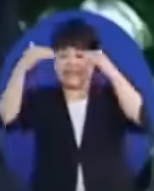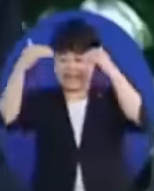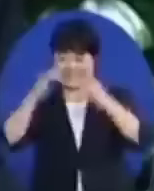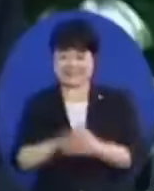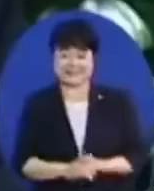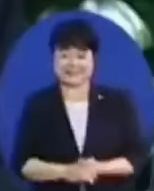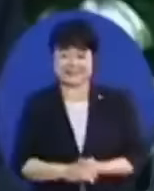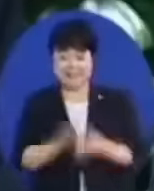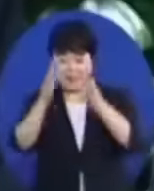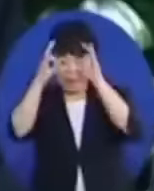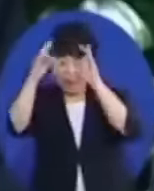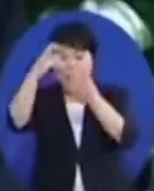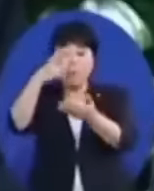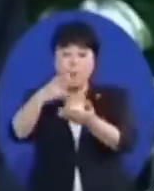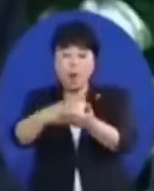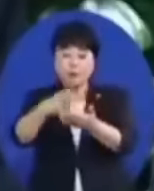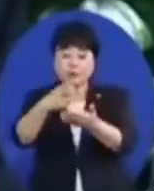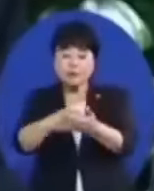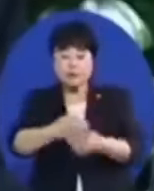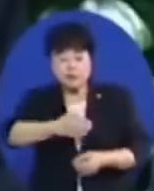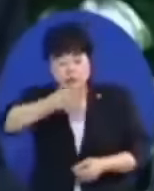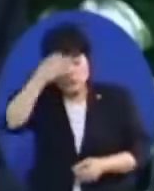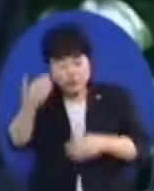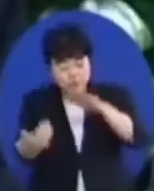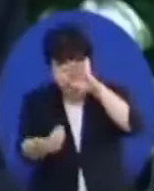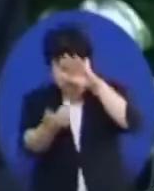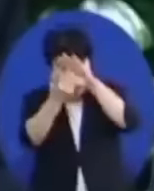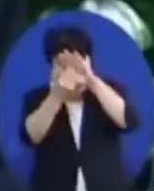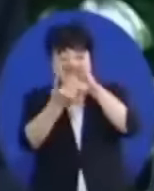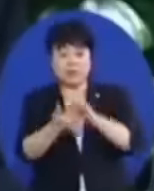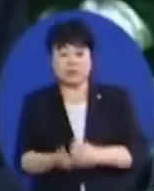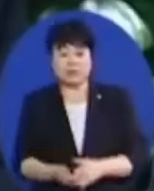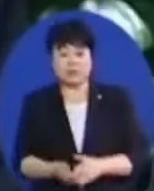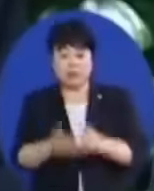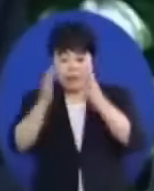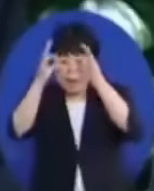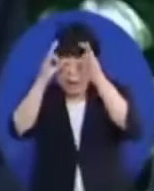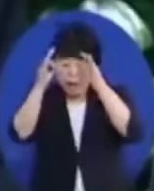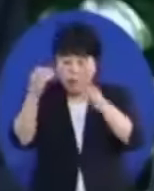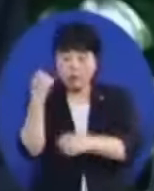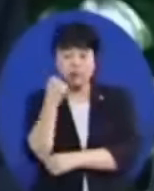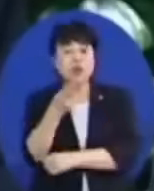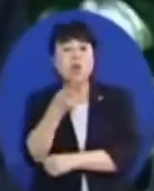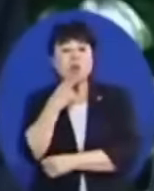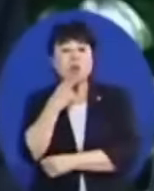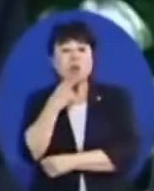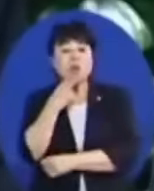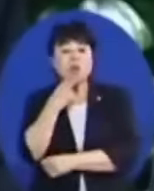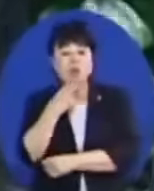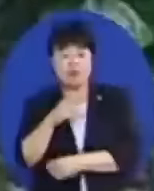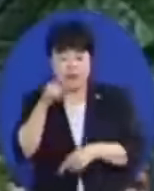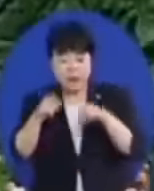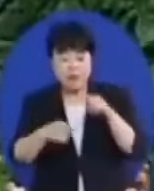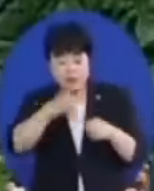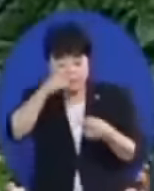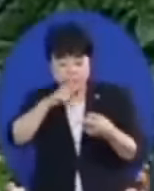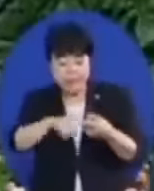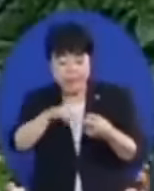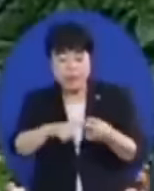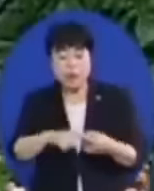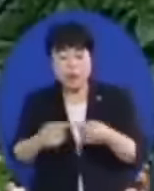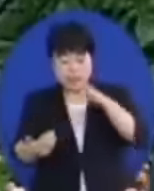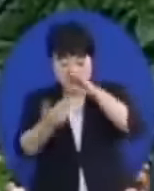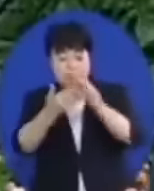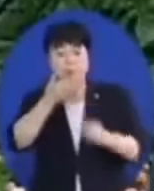우리가 바라봄의 법칙을 통해 그 꿈이 이루어진 것을 집요하게 바라보고 요동치 말고 나아갈 때 반드시 그 꿈대로 성취되는